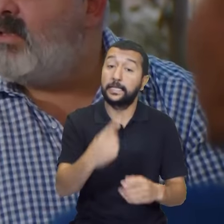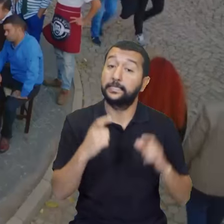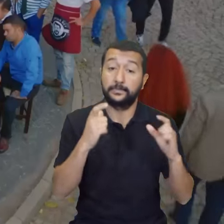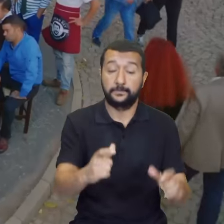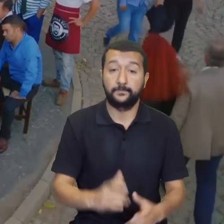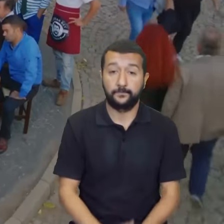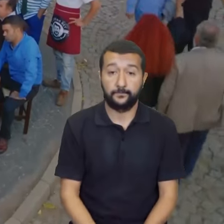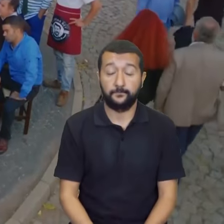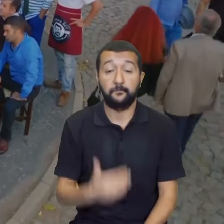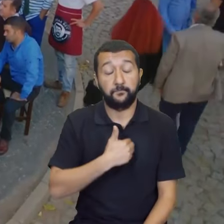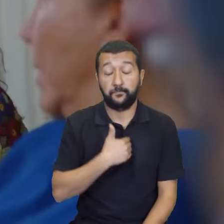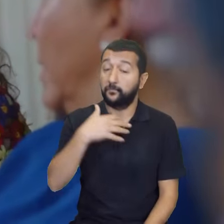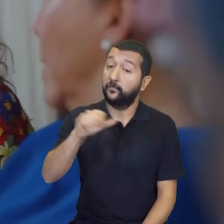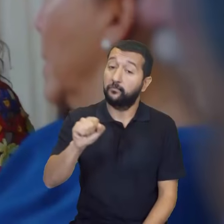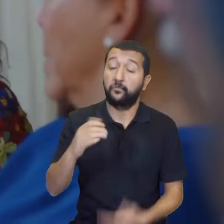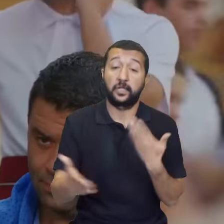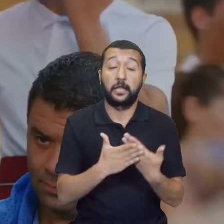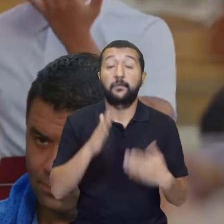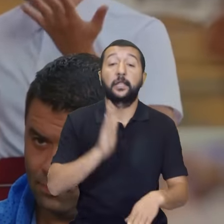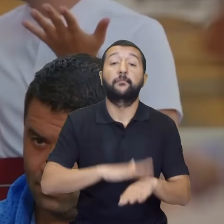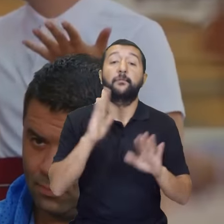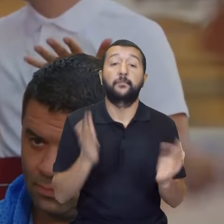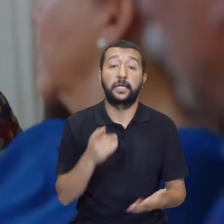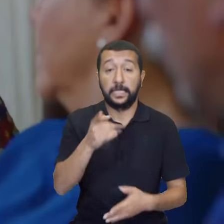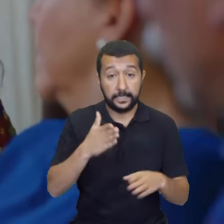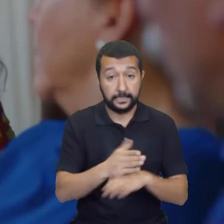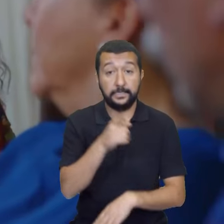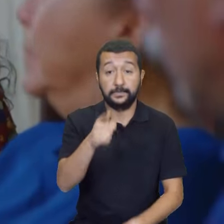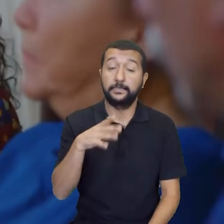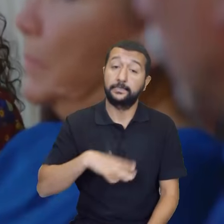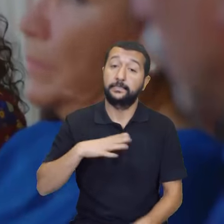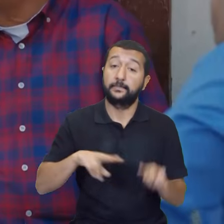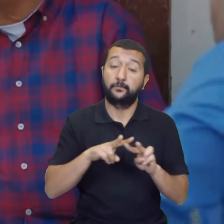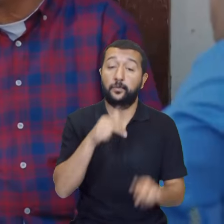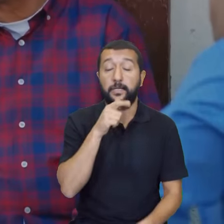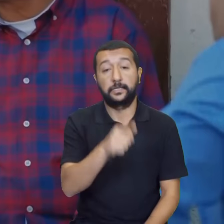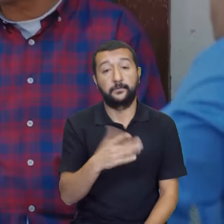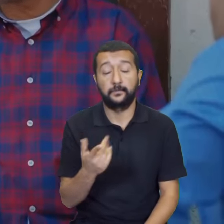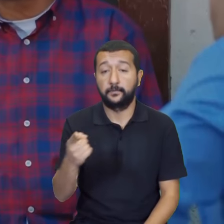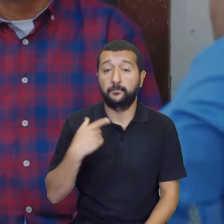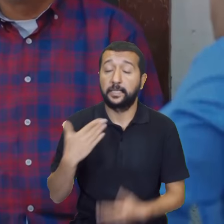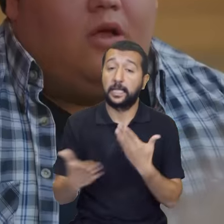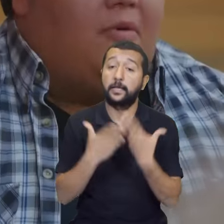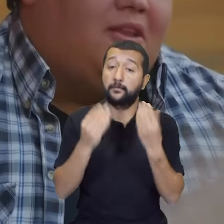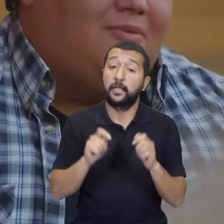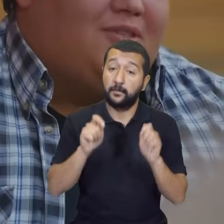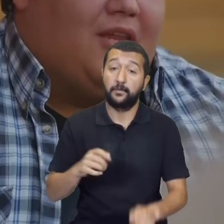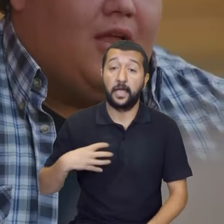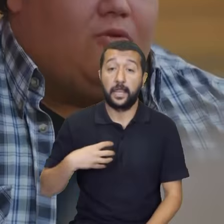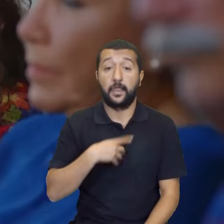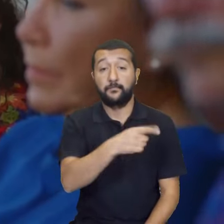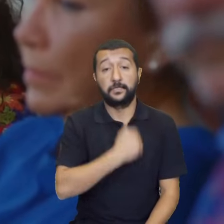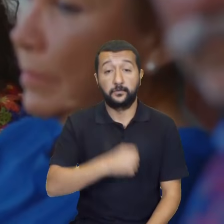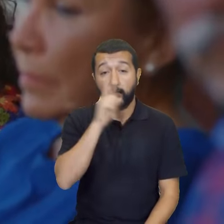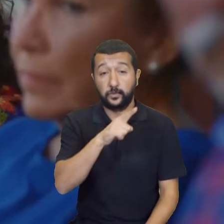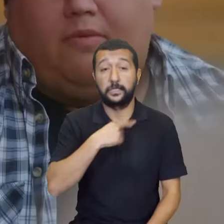dersiniz? Ben vermem, yardım da etmem. Yeter ki siz isteyin Münir Beyciğim. Ya ben yardım ederim ama annem kızar